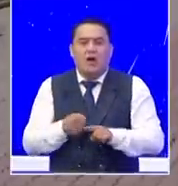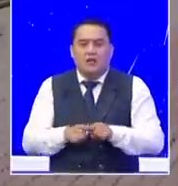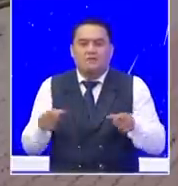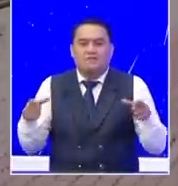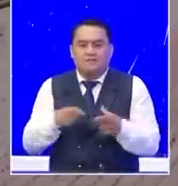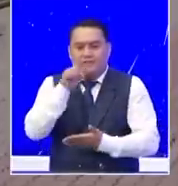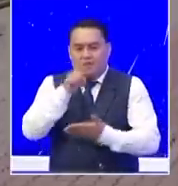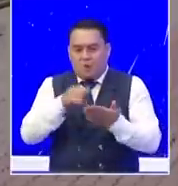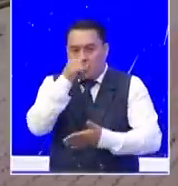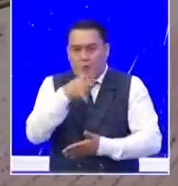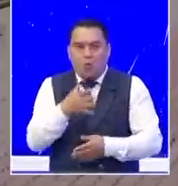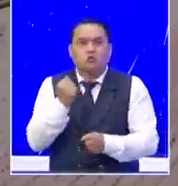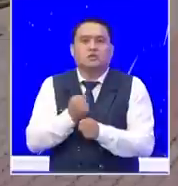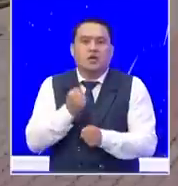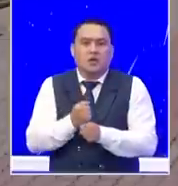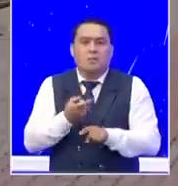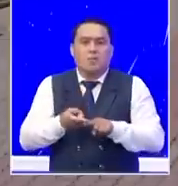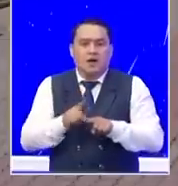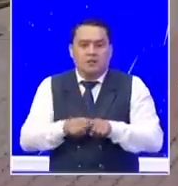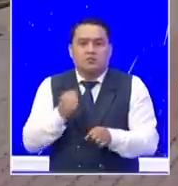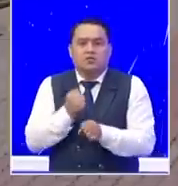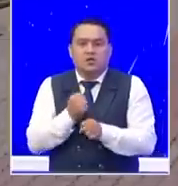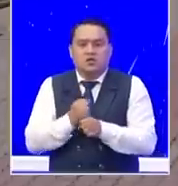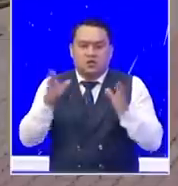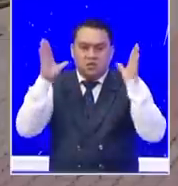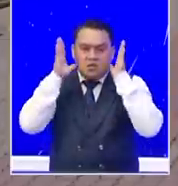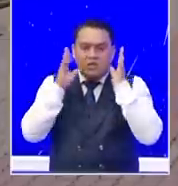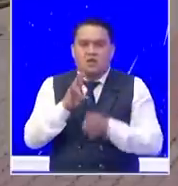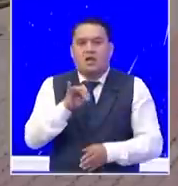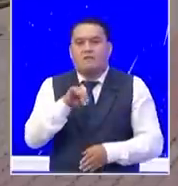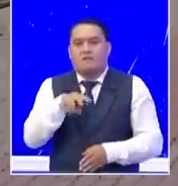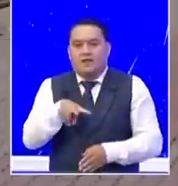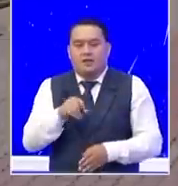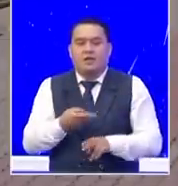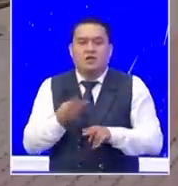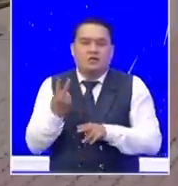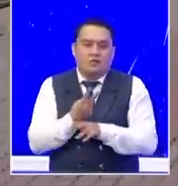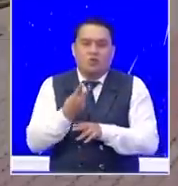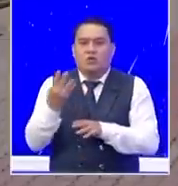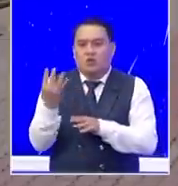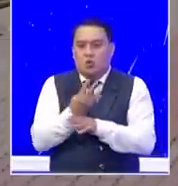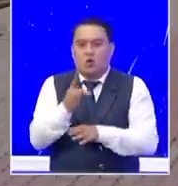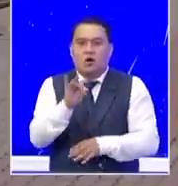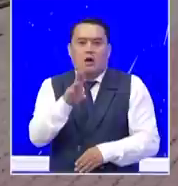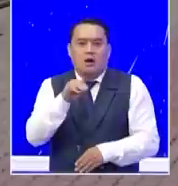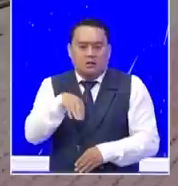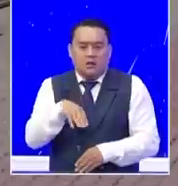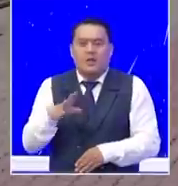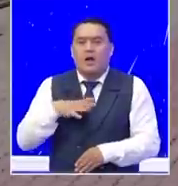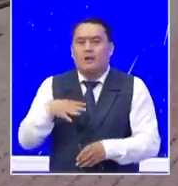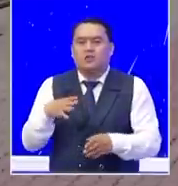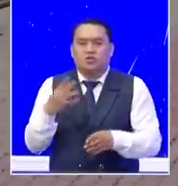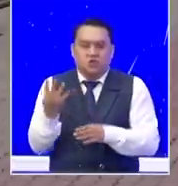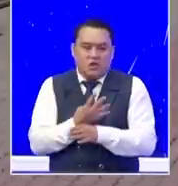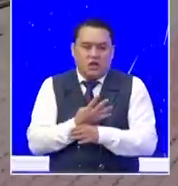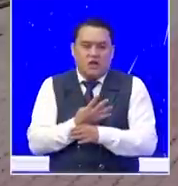пандемии верующие не могут сделать этого. Поэтому можно прочитать нафиль намаз. Он состоит из двух или четырех ракаатов, но желательно прочитать